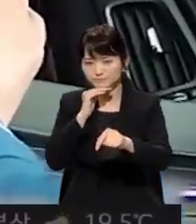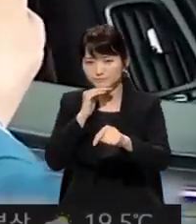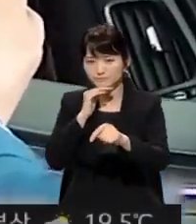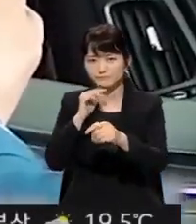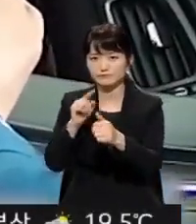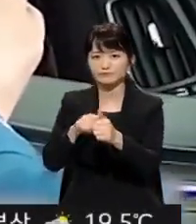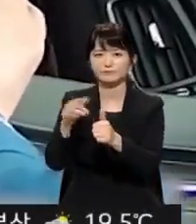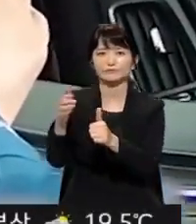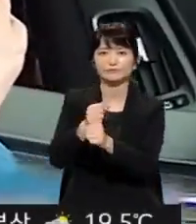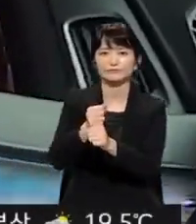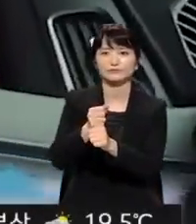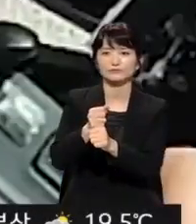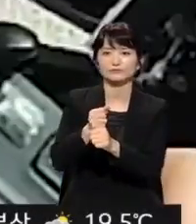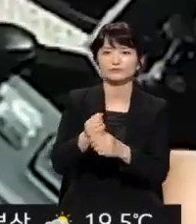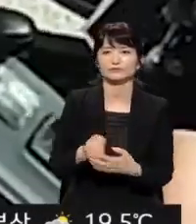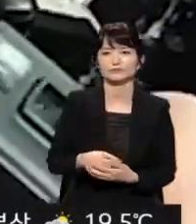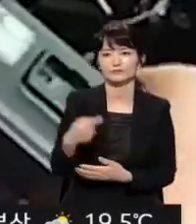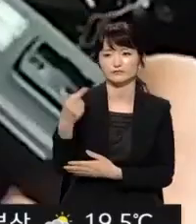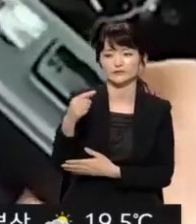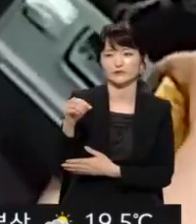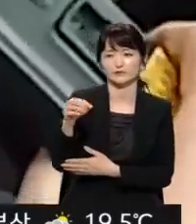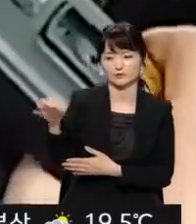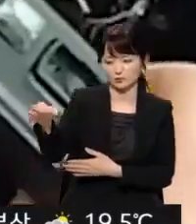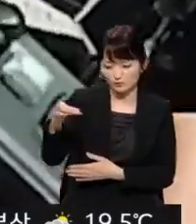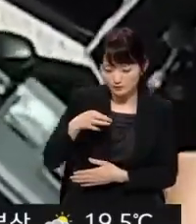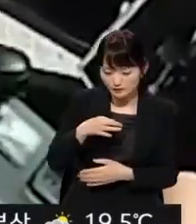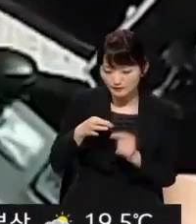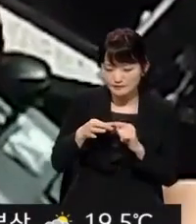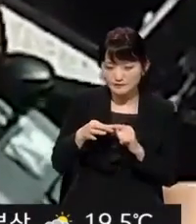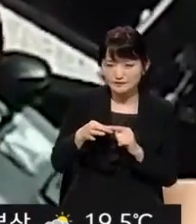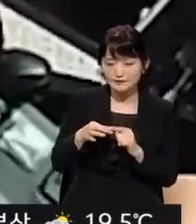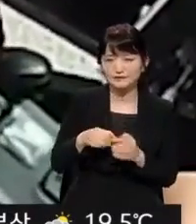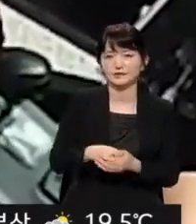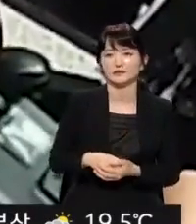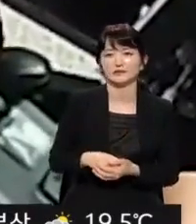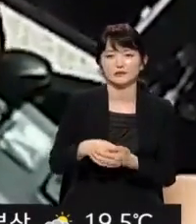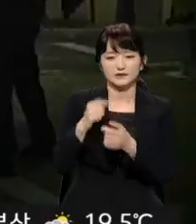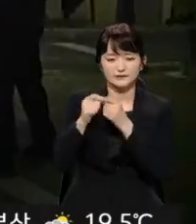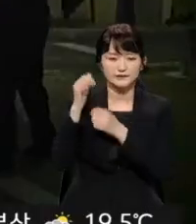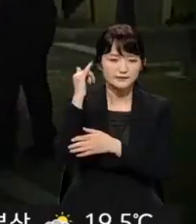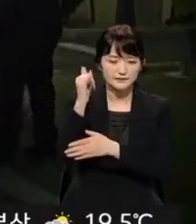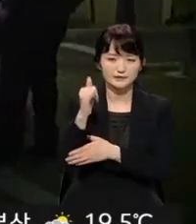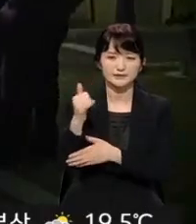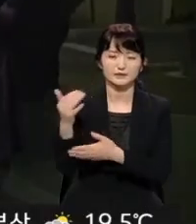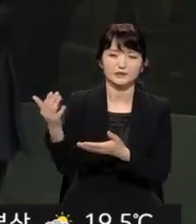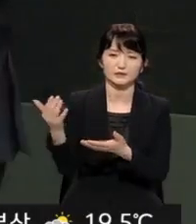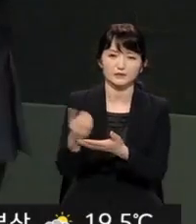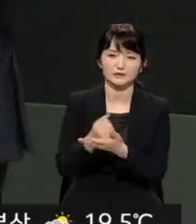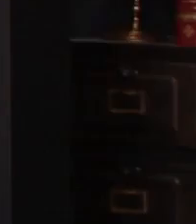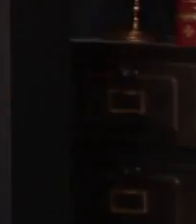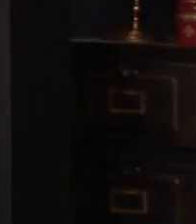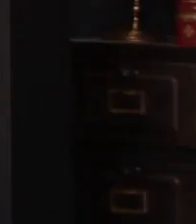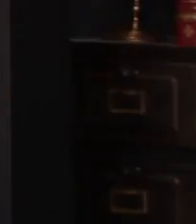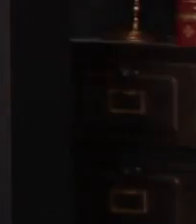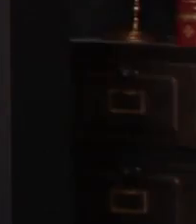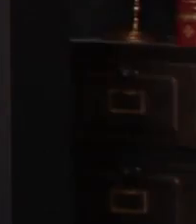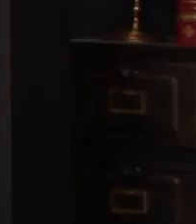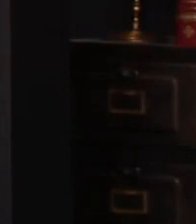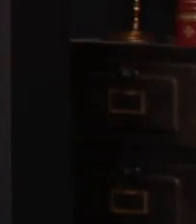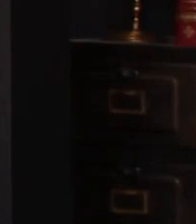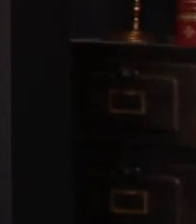뭐 아닌 게 아니라 1000만 원을 피해자로부터 건네받은 보이스피싱 수거책이었습니다. 아유, 잘하셨습니다, 기사님.